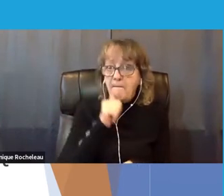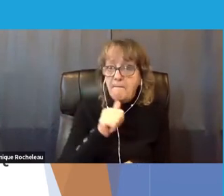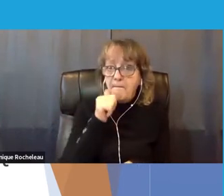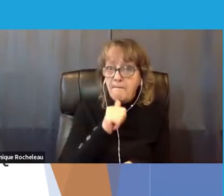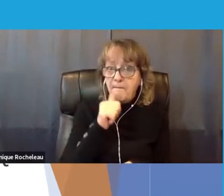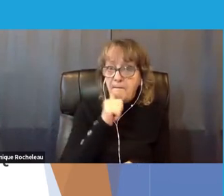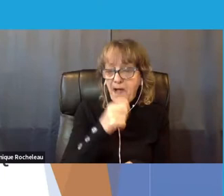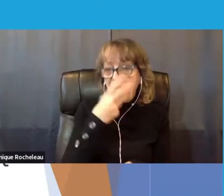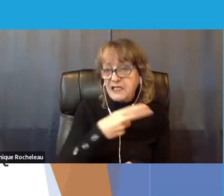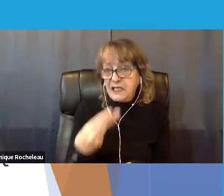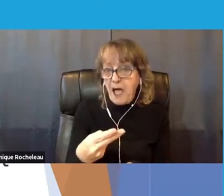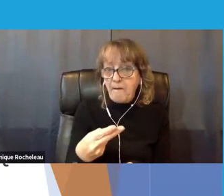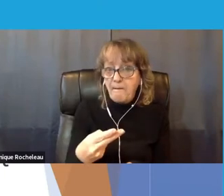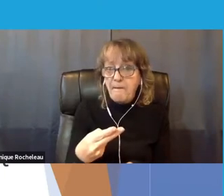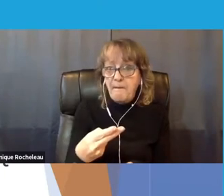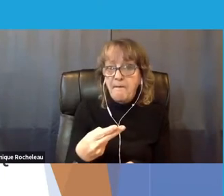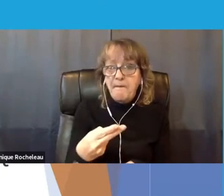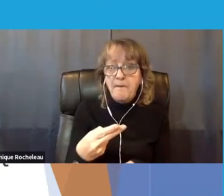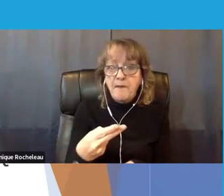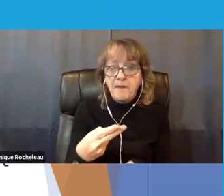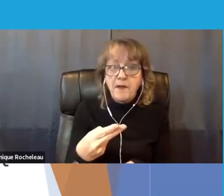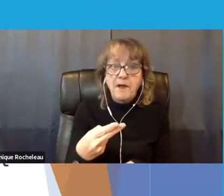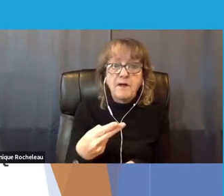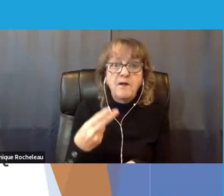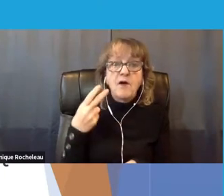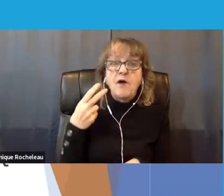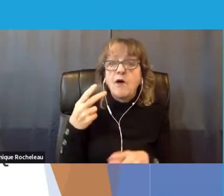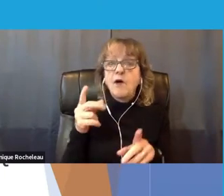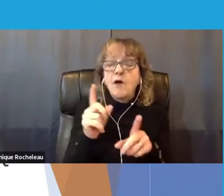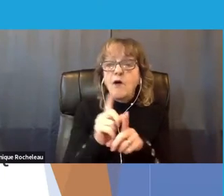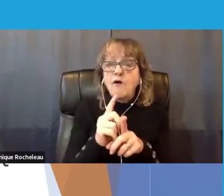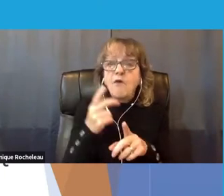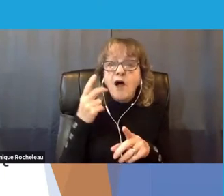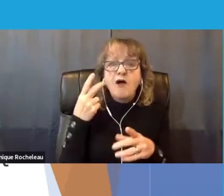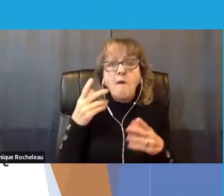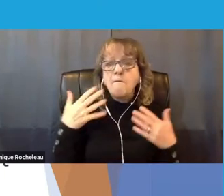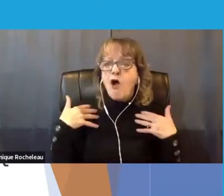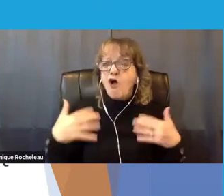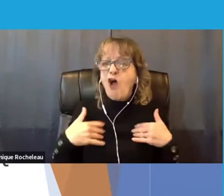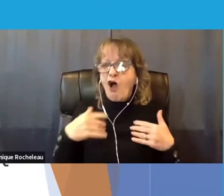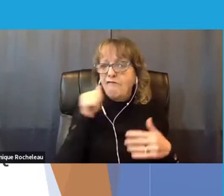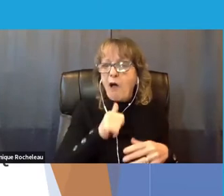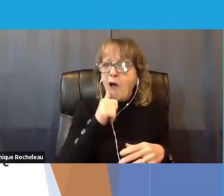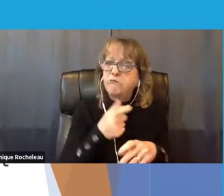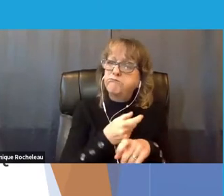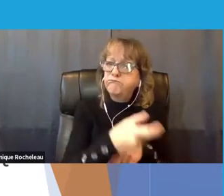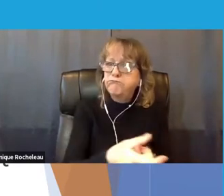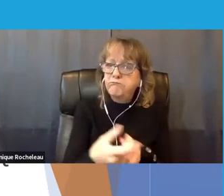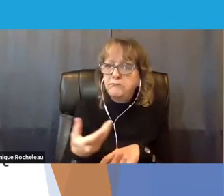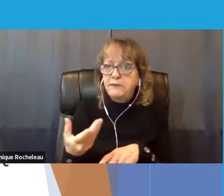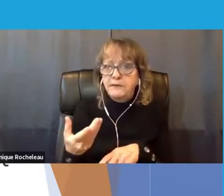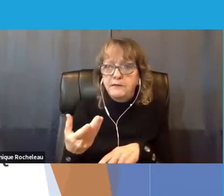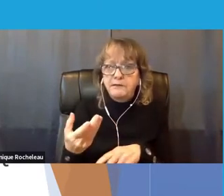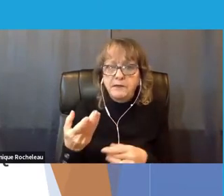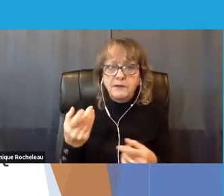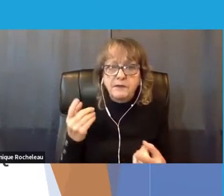de handicap on va bien souvent poursuivre le corps des femmes. Donc, tout ce qui